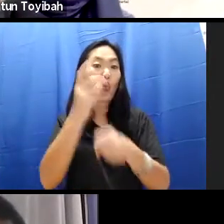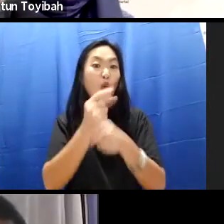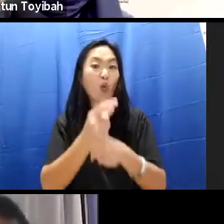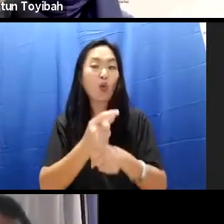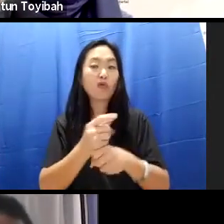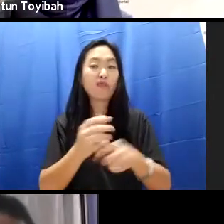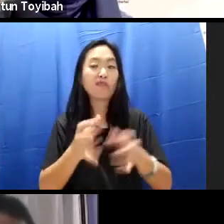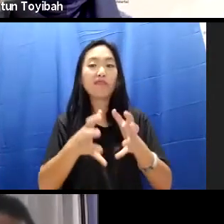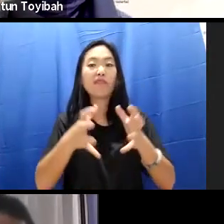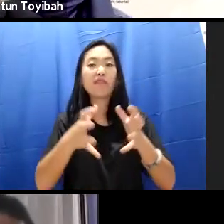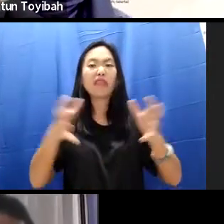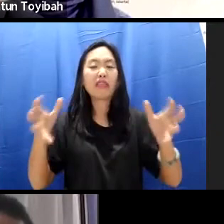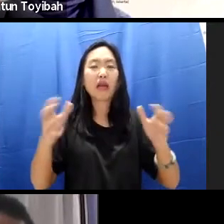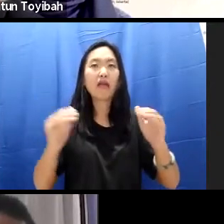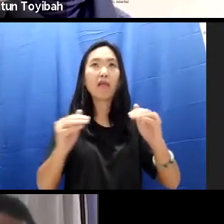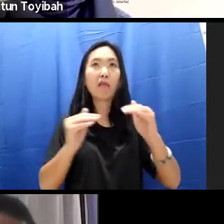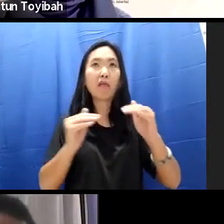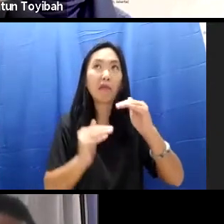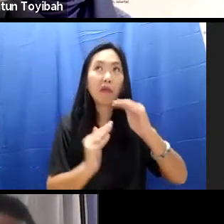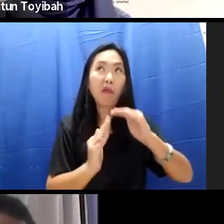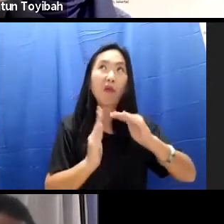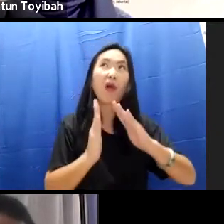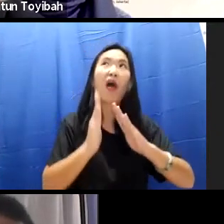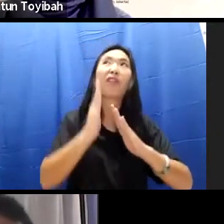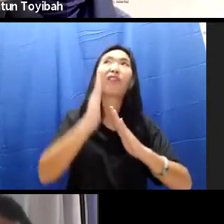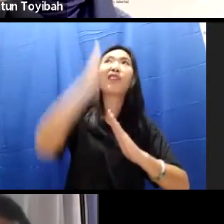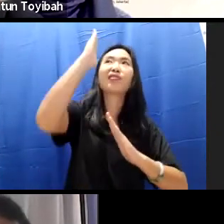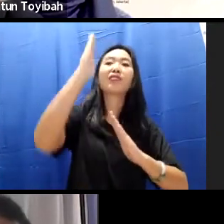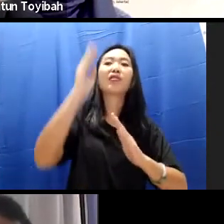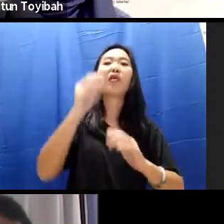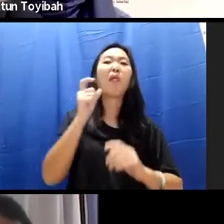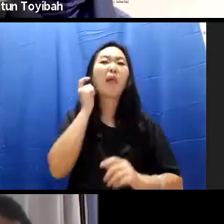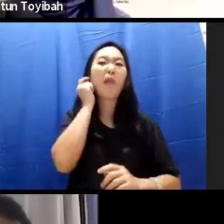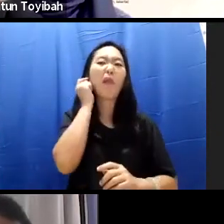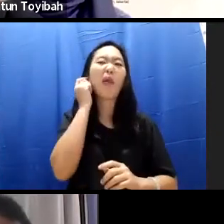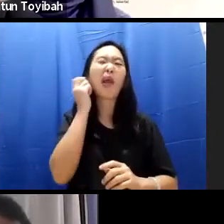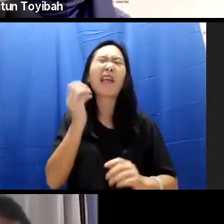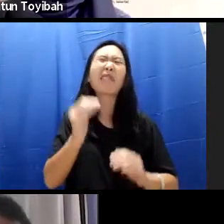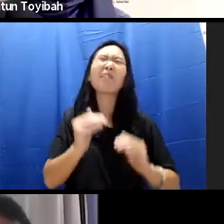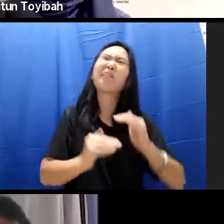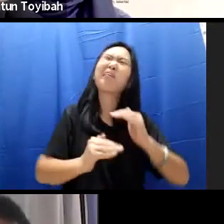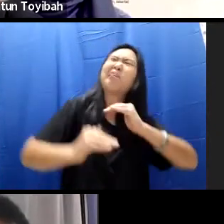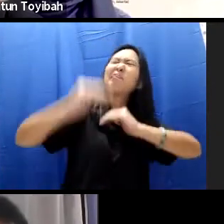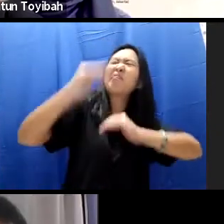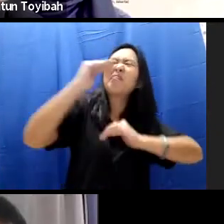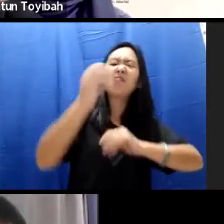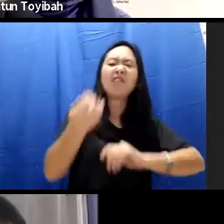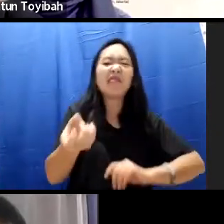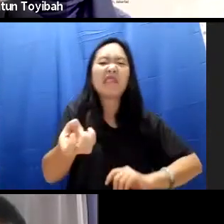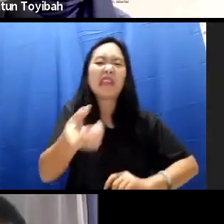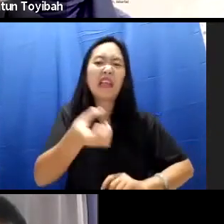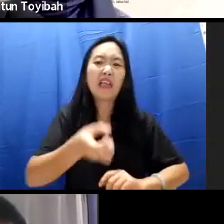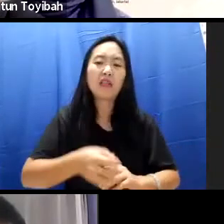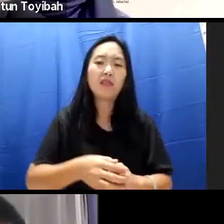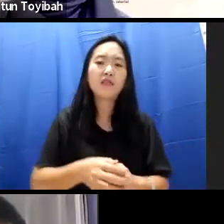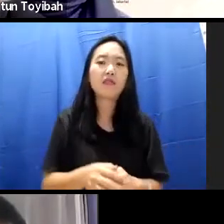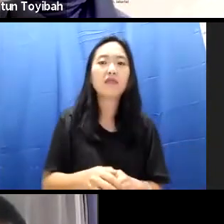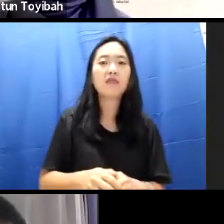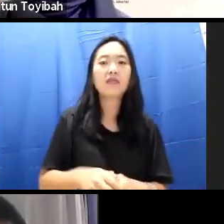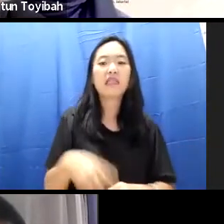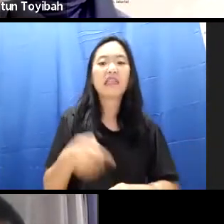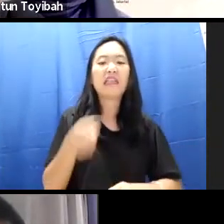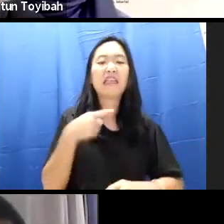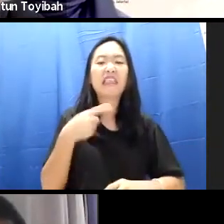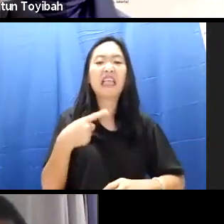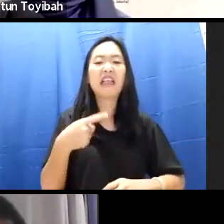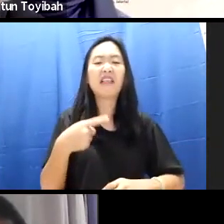sedikit sebenarnya perempuan. Nah sebenarnya kan ini ada persoalan gender gitu kan. Nah tapi kan ini yang tidak pernah diadres gitu, seperti itu.